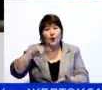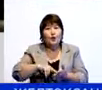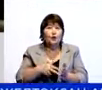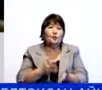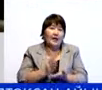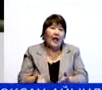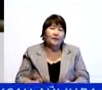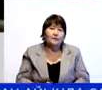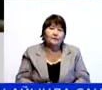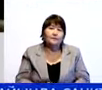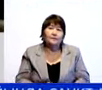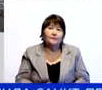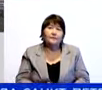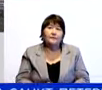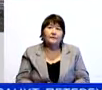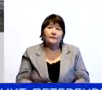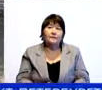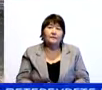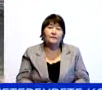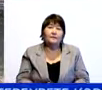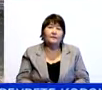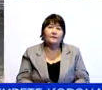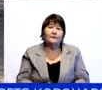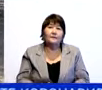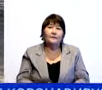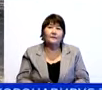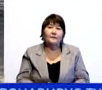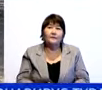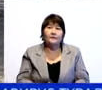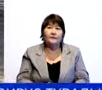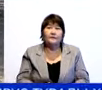Жансай Әтілеу, Сырым Мөтегенов, Қанат Махамбетов, Қызылорда телеарнасы, Жалағаш ауданынан.